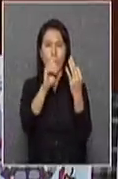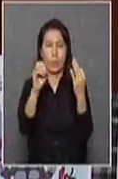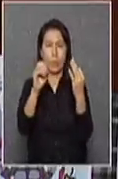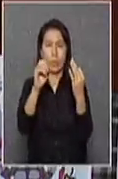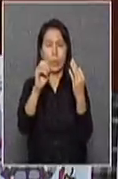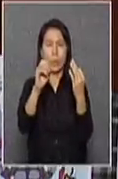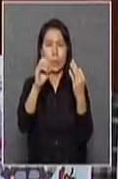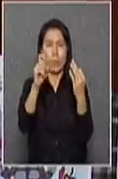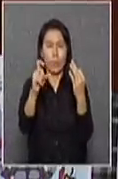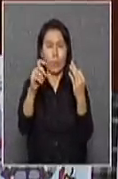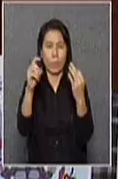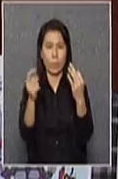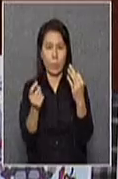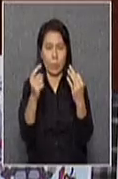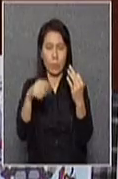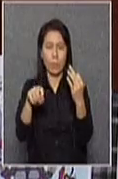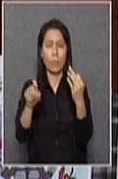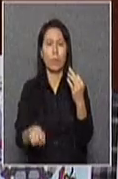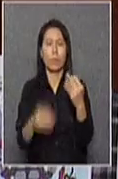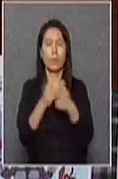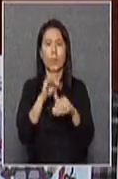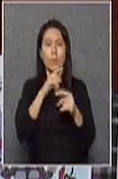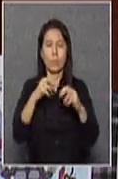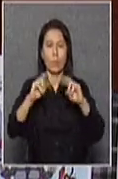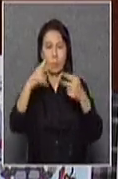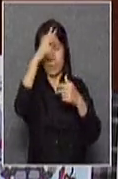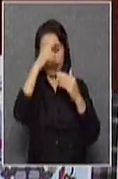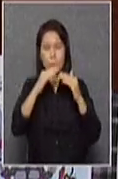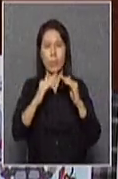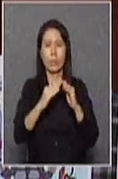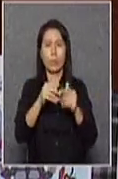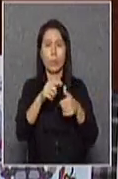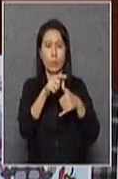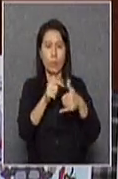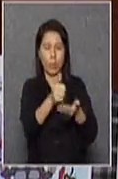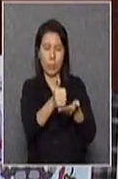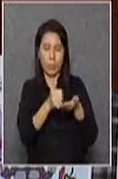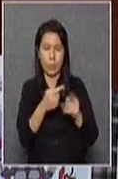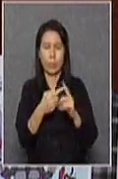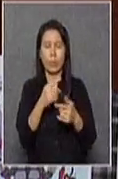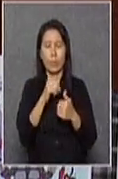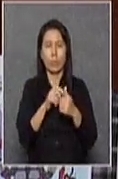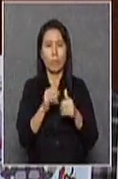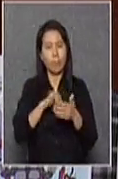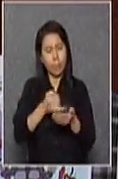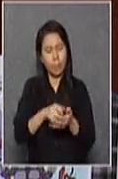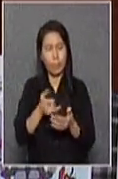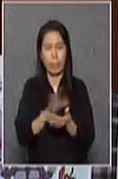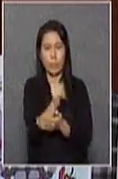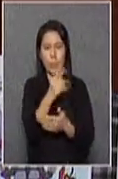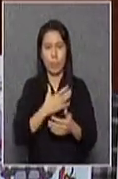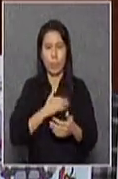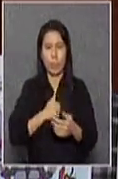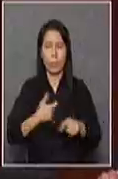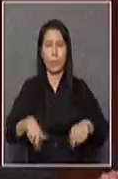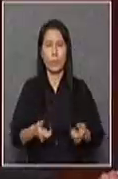30,090,000，相當於發展局公務科員工個人薪酬下津貼的全年預算開